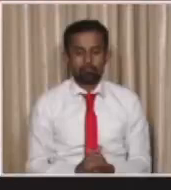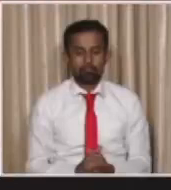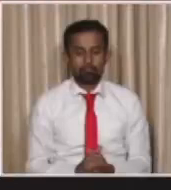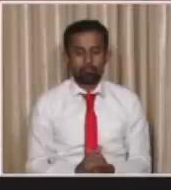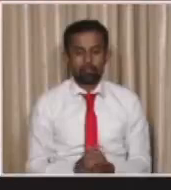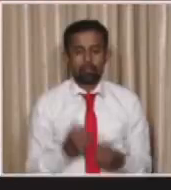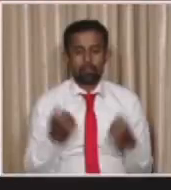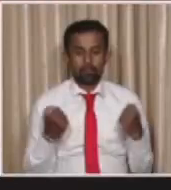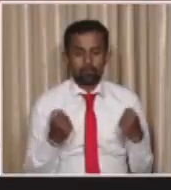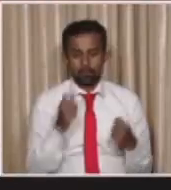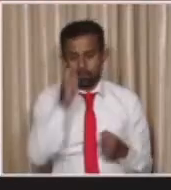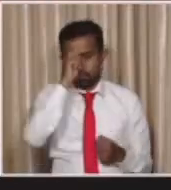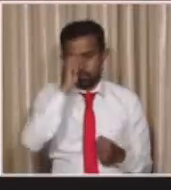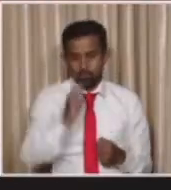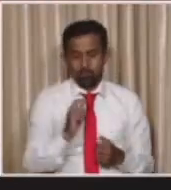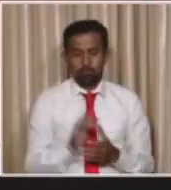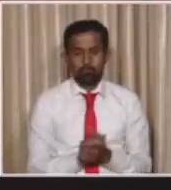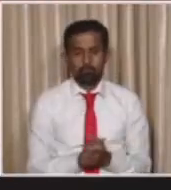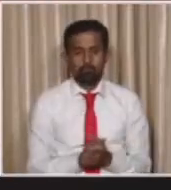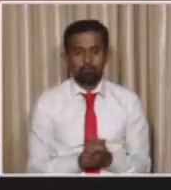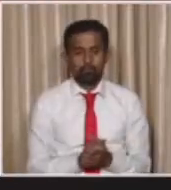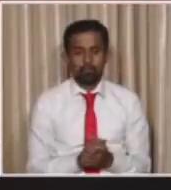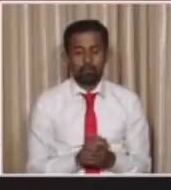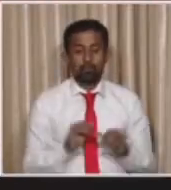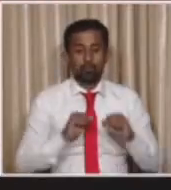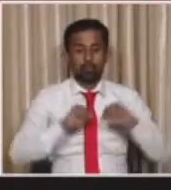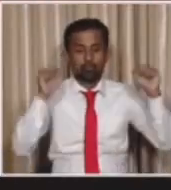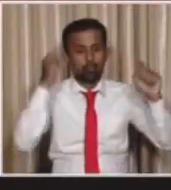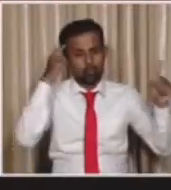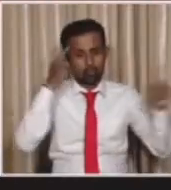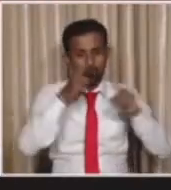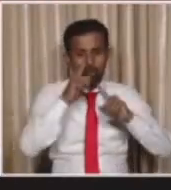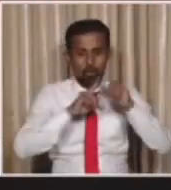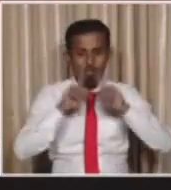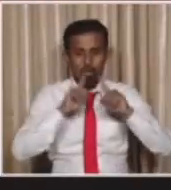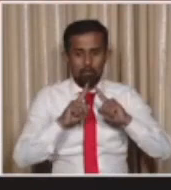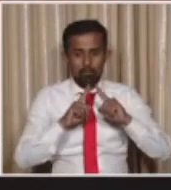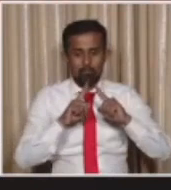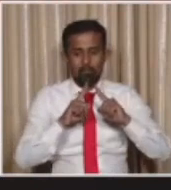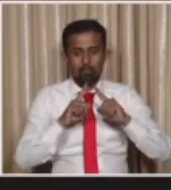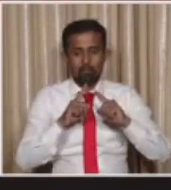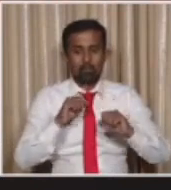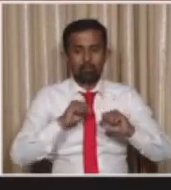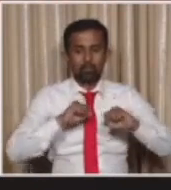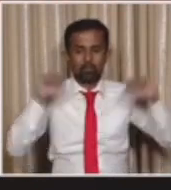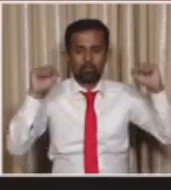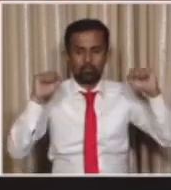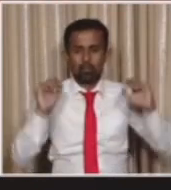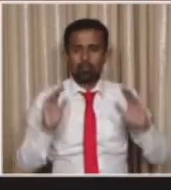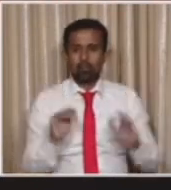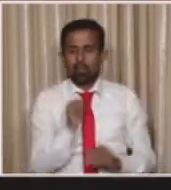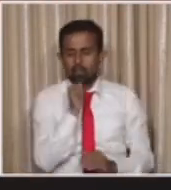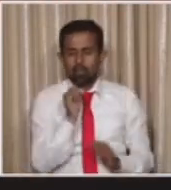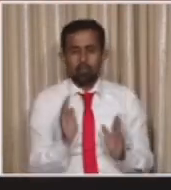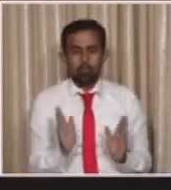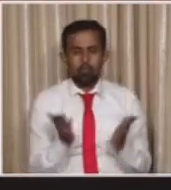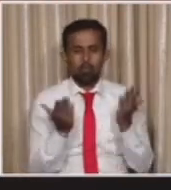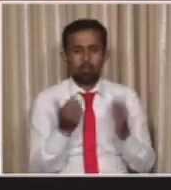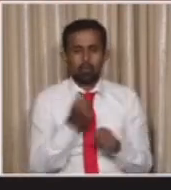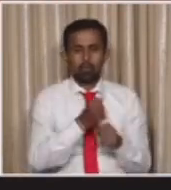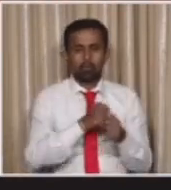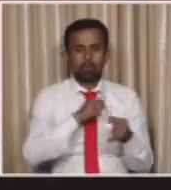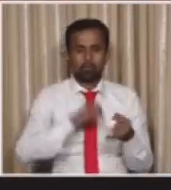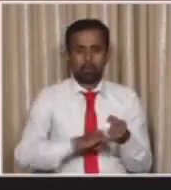අවුරුදු සභාපතිතුමනි අද අරගලය ගැන කතා කරනවා අරගල ඇත්ත වශයෙන්ම ඇති වුණේ ගෑස්